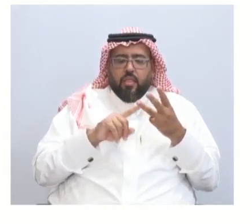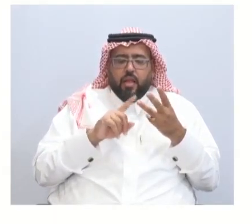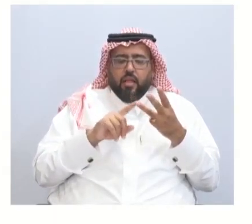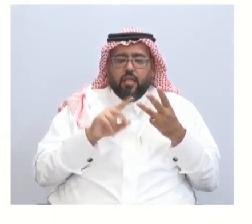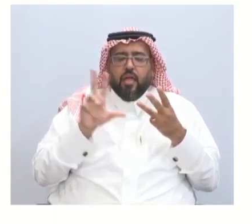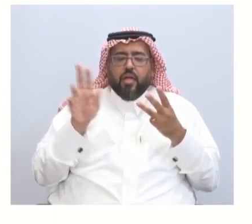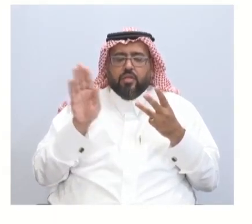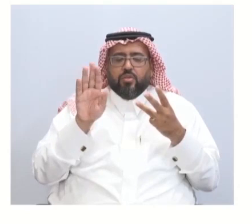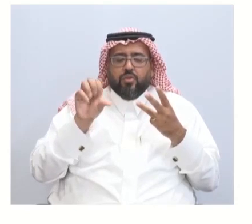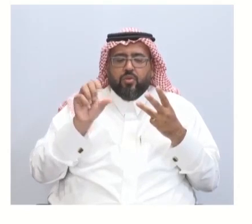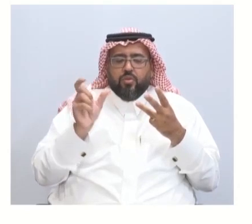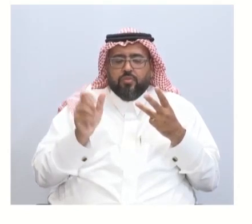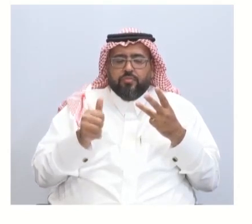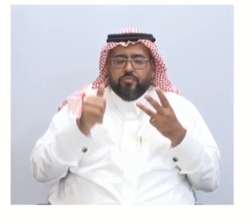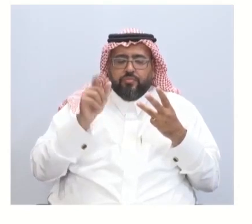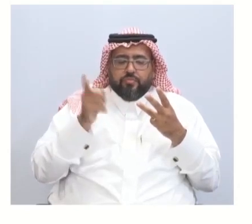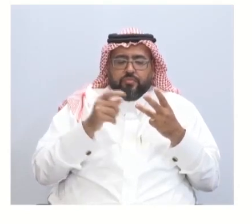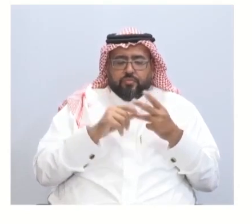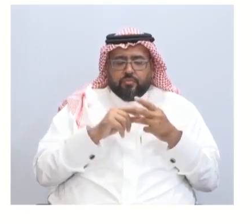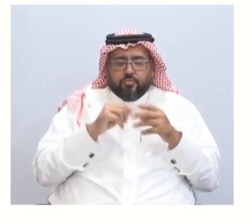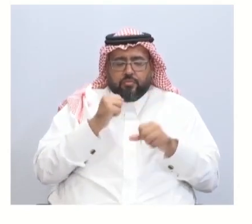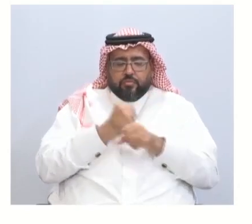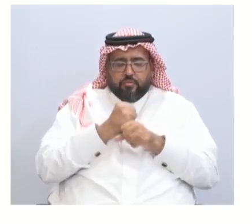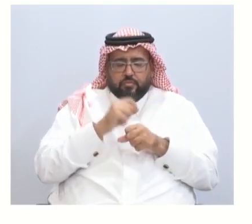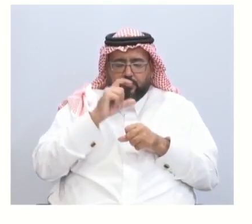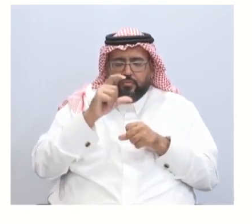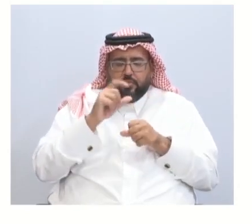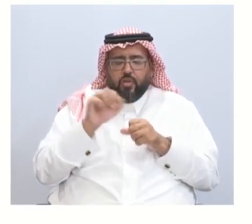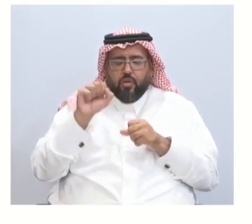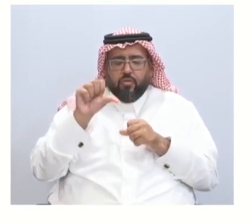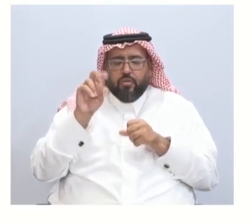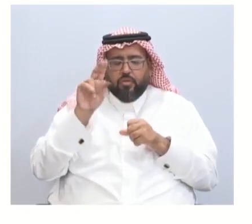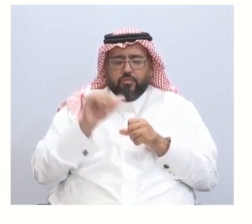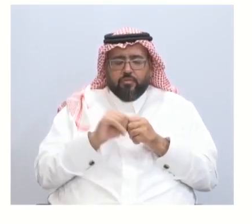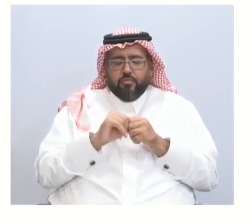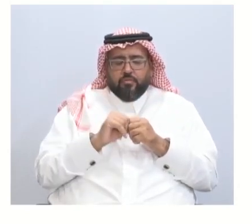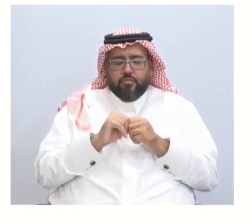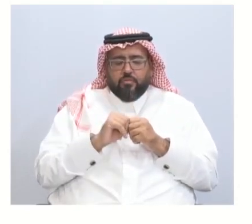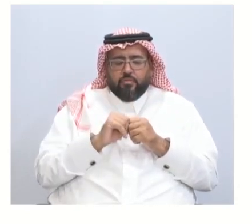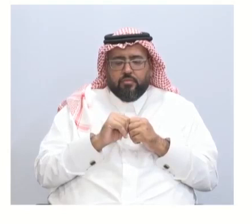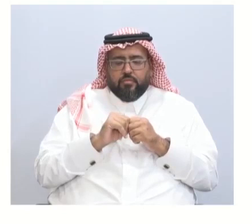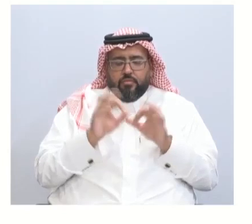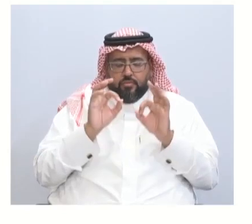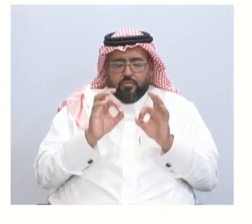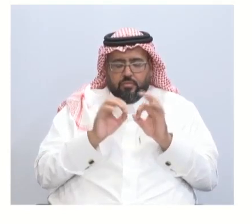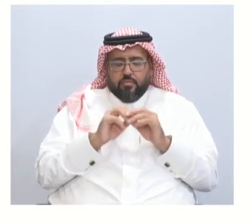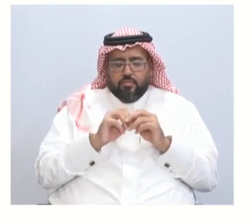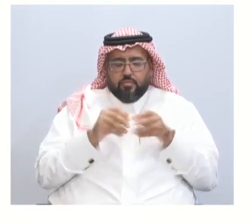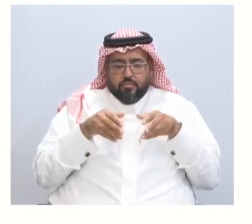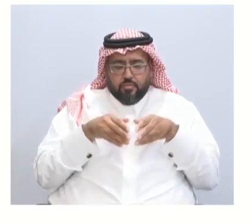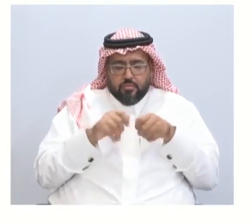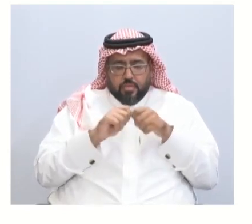السونار وهو جهاز يستعمل الموجات الصوتيه وذلك لتحديد